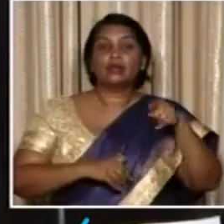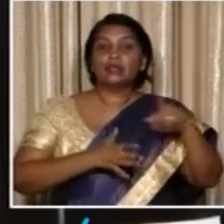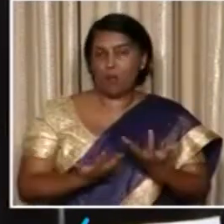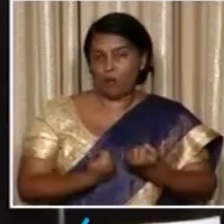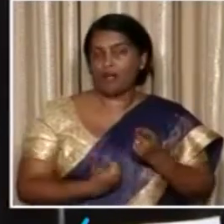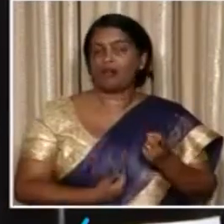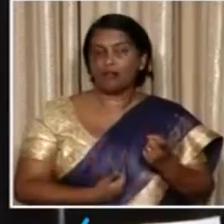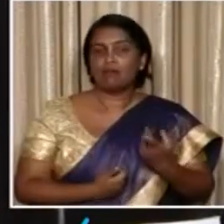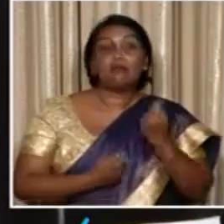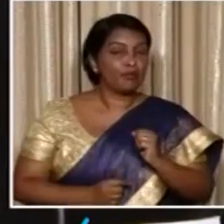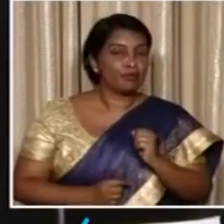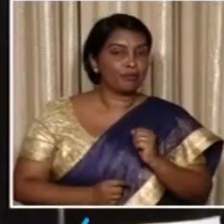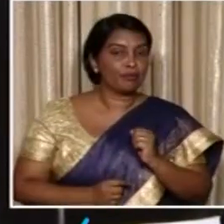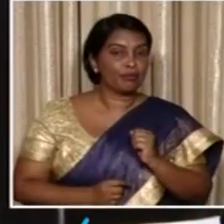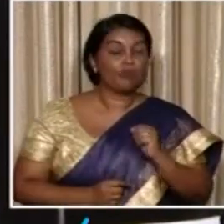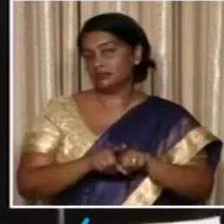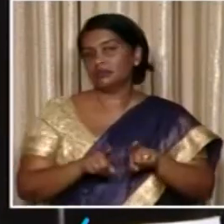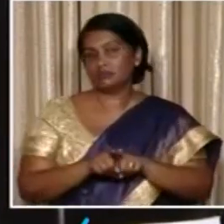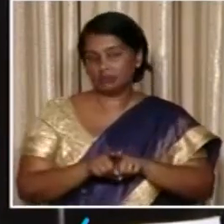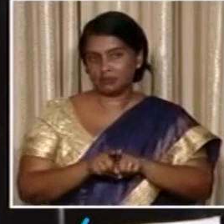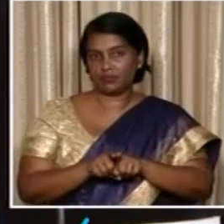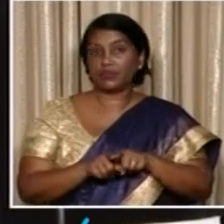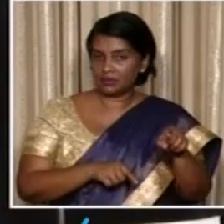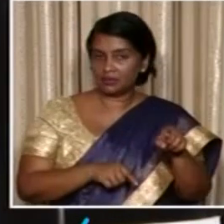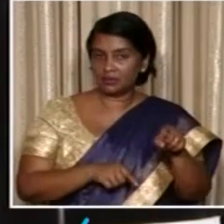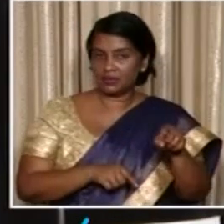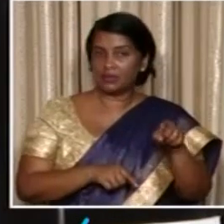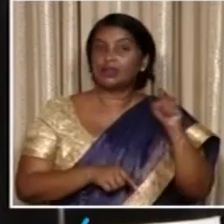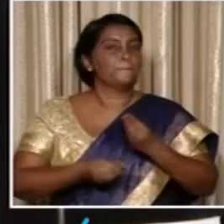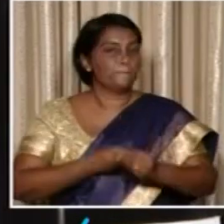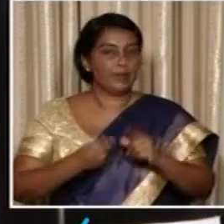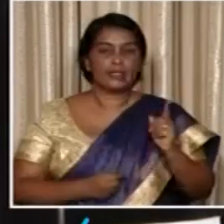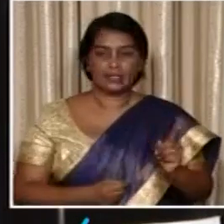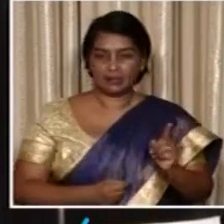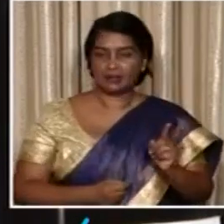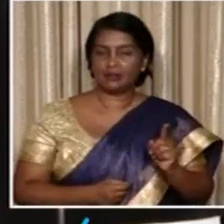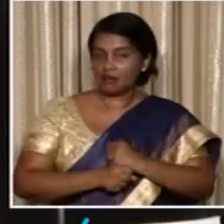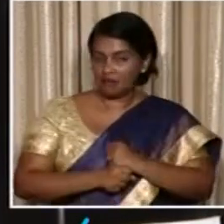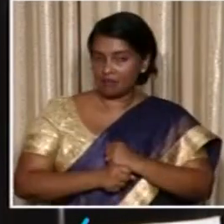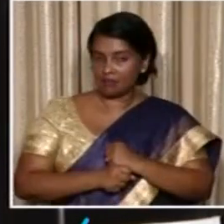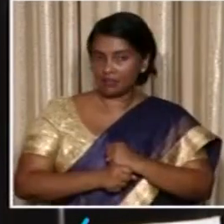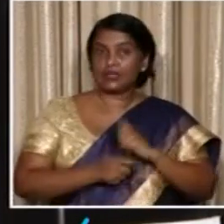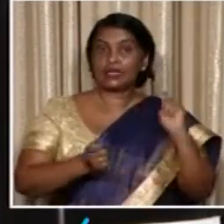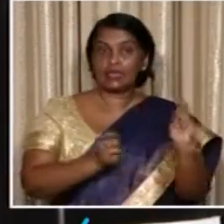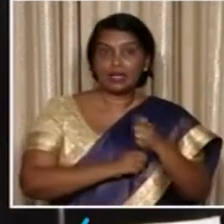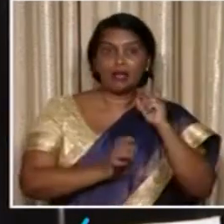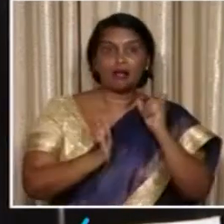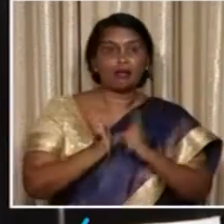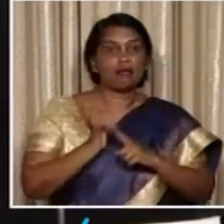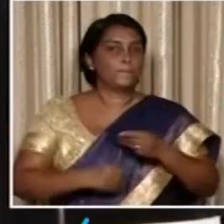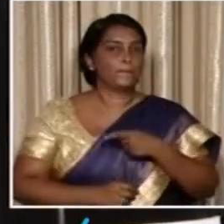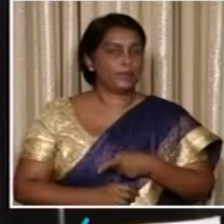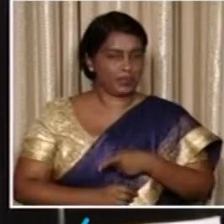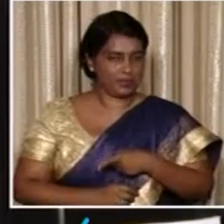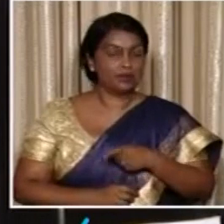සල්ලි ඕන. කවුද මේවට සල්ලි දෙන්නේ? ඉතින් ඒක නිසා මේක ව්‍යාපාරයක්. මේ ආණ්ඩුවයි ක්‍රිකට් ක්ලබ් එකයි අනිත් ඕමන